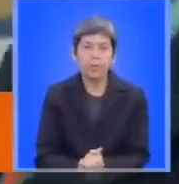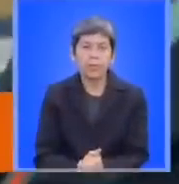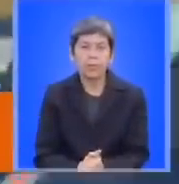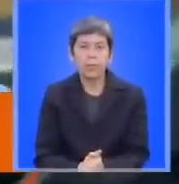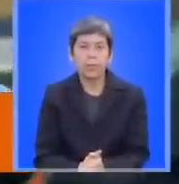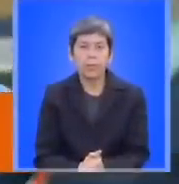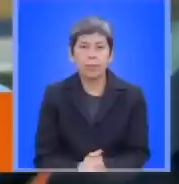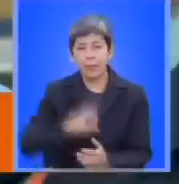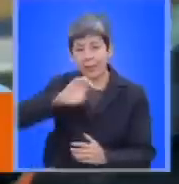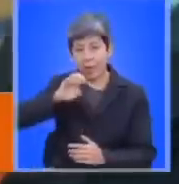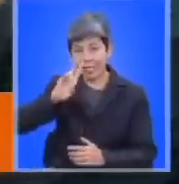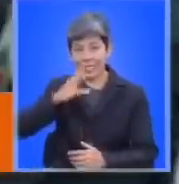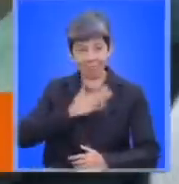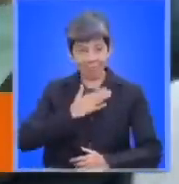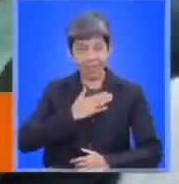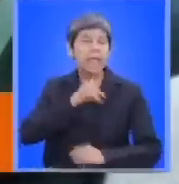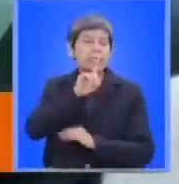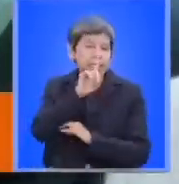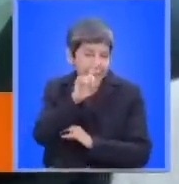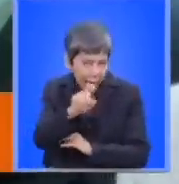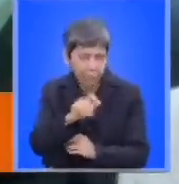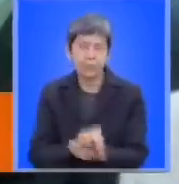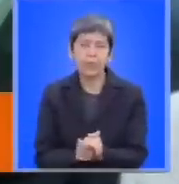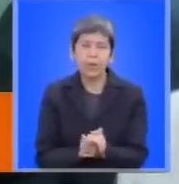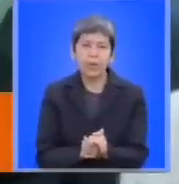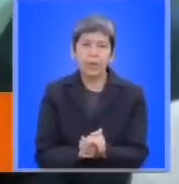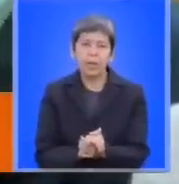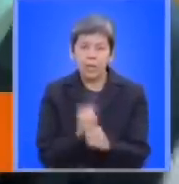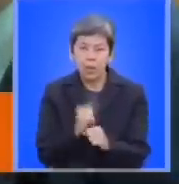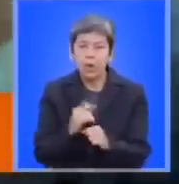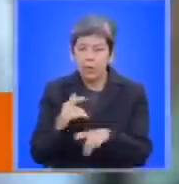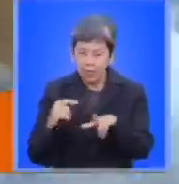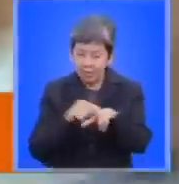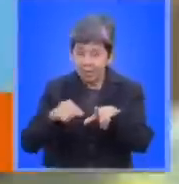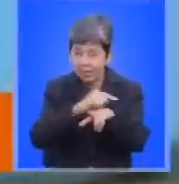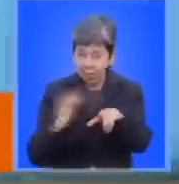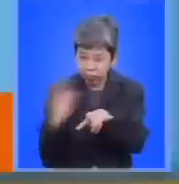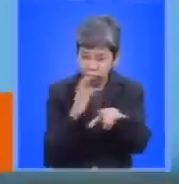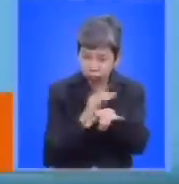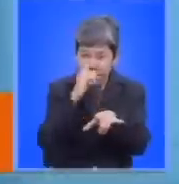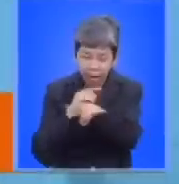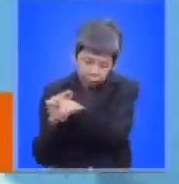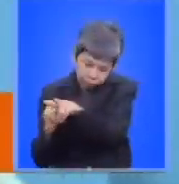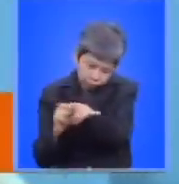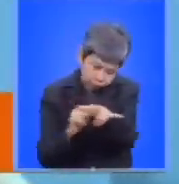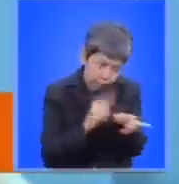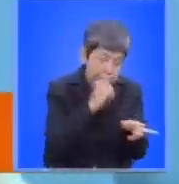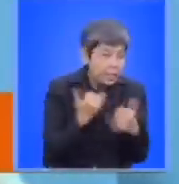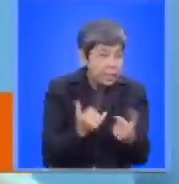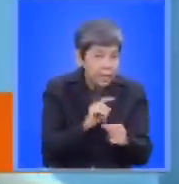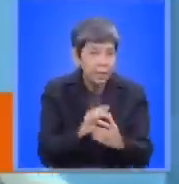จากช่องเจ็ดค่ะขอสอบถามเรื่องการไปเตรียมไปรับคนไทยที่อู่ฮั่นนะคะตอนนี้คอนเฟิร์มยังไงบ้